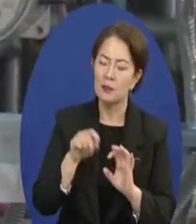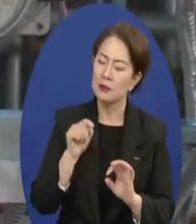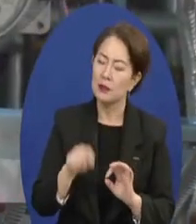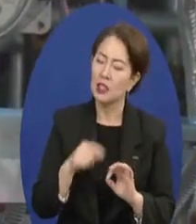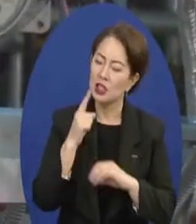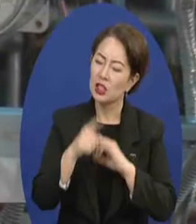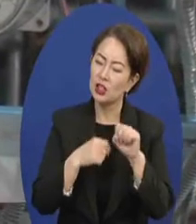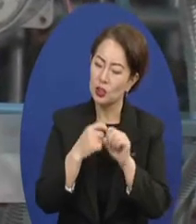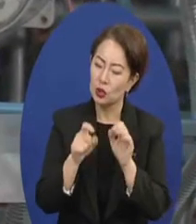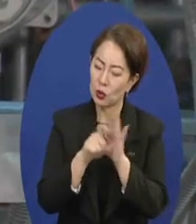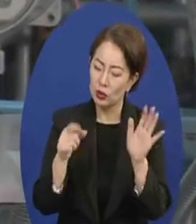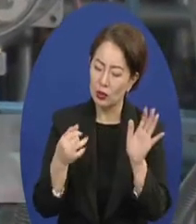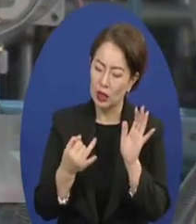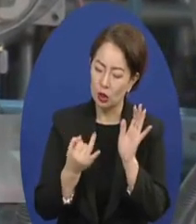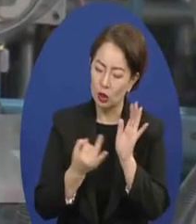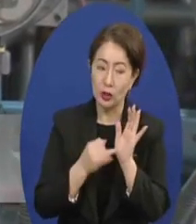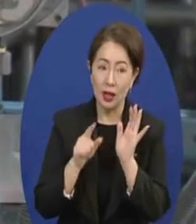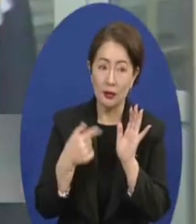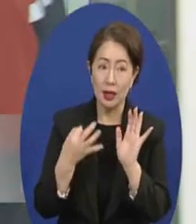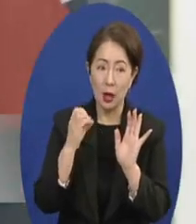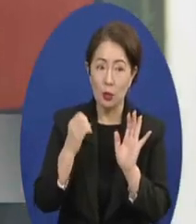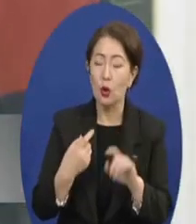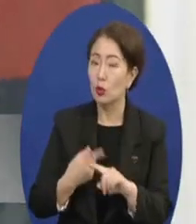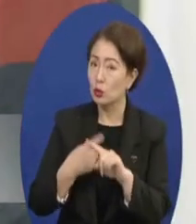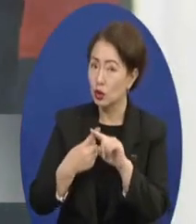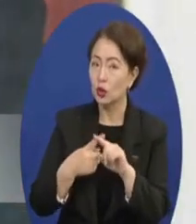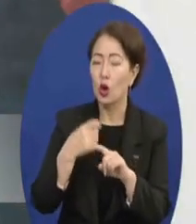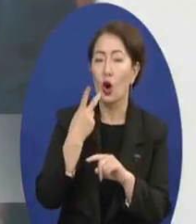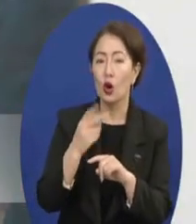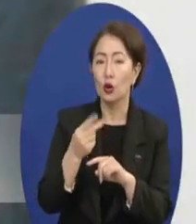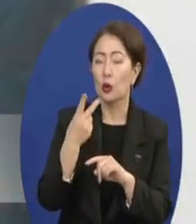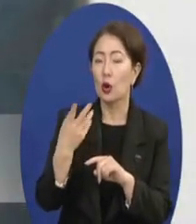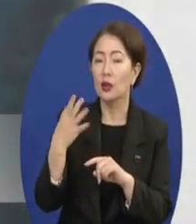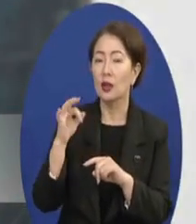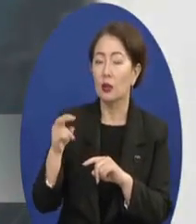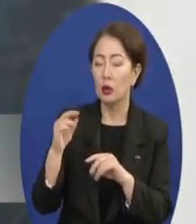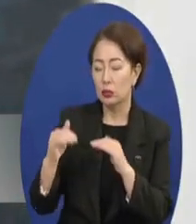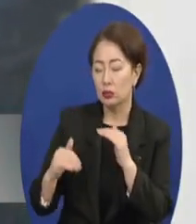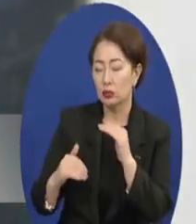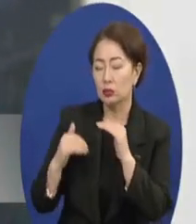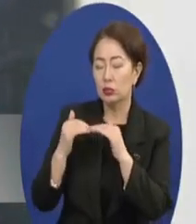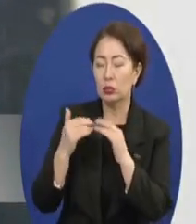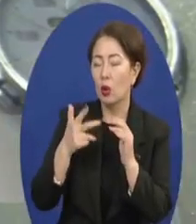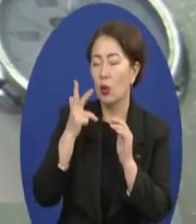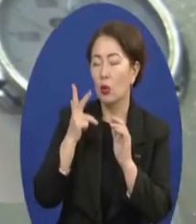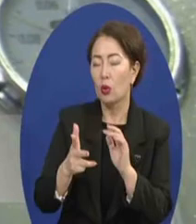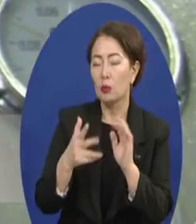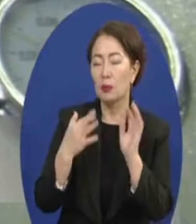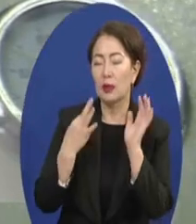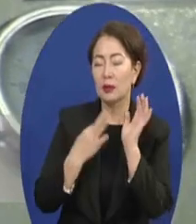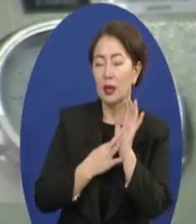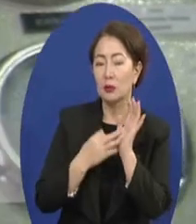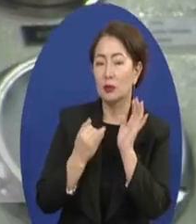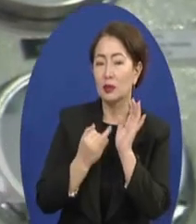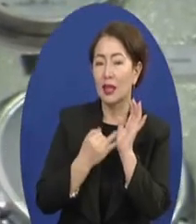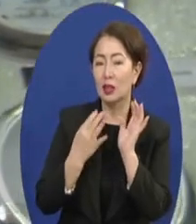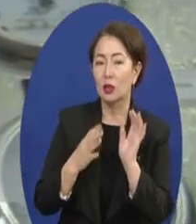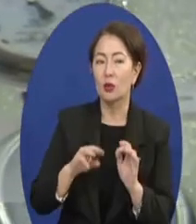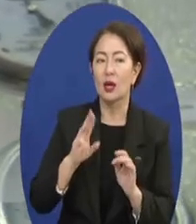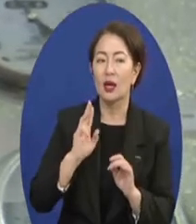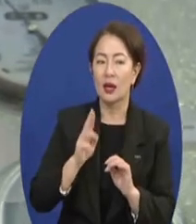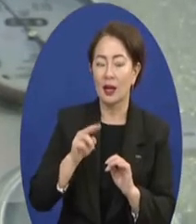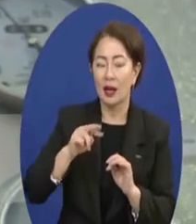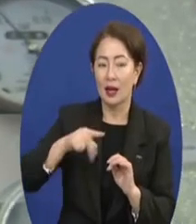жилд 7.8% өснө нэмэгдэж 2025 оны төвшөнд 3874 гкал цаг болохоор байна.